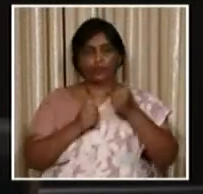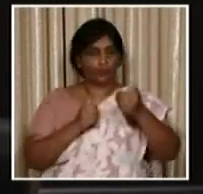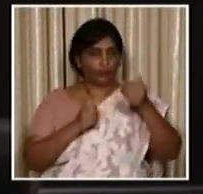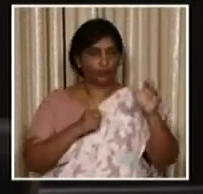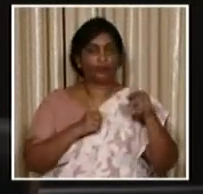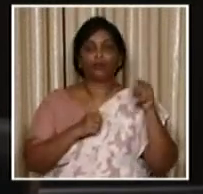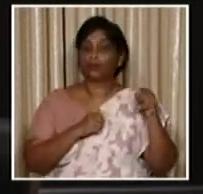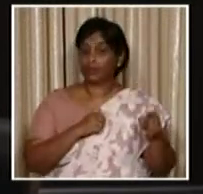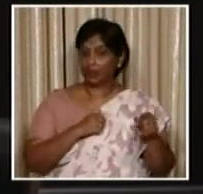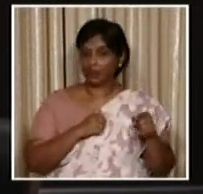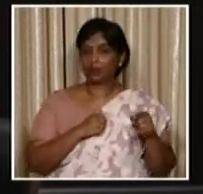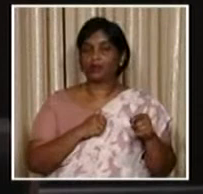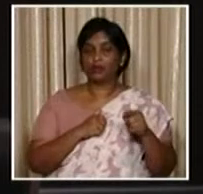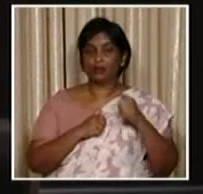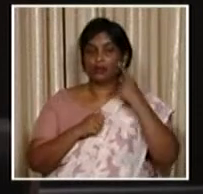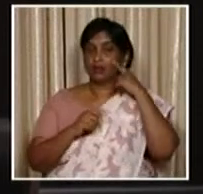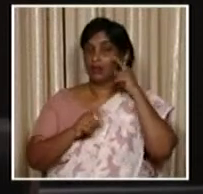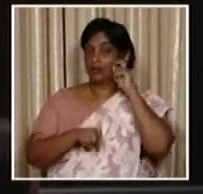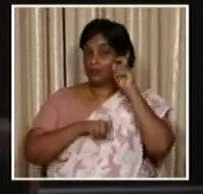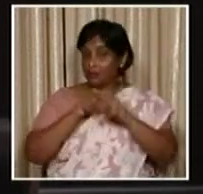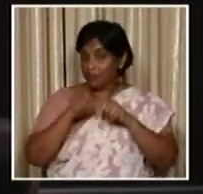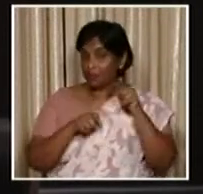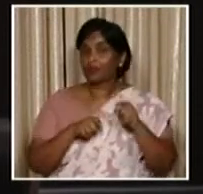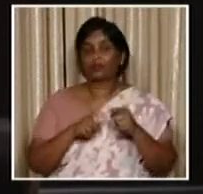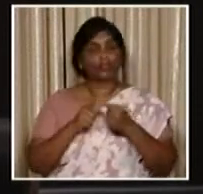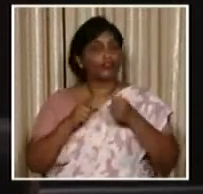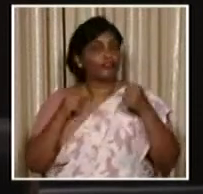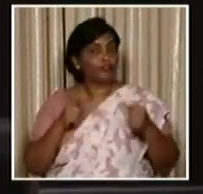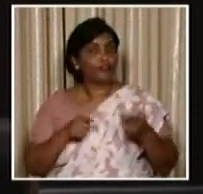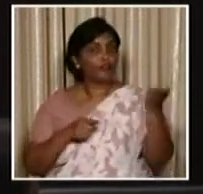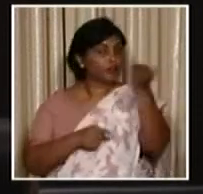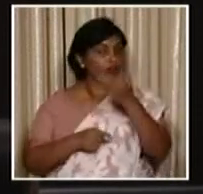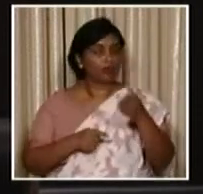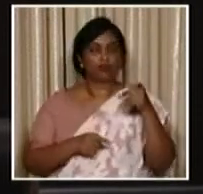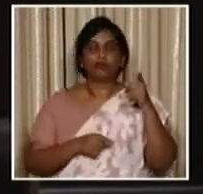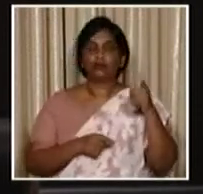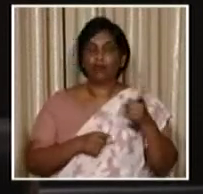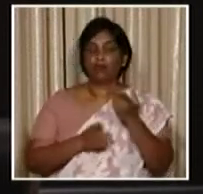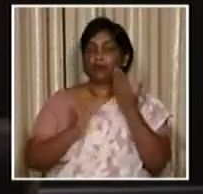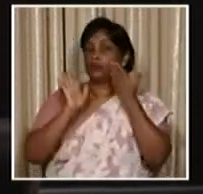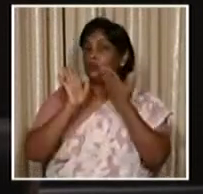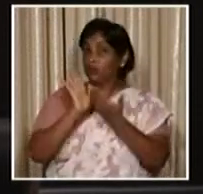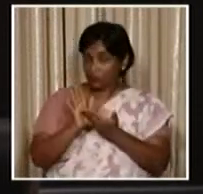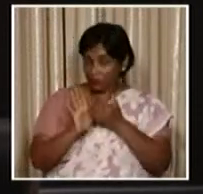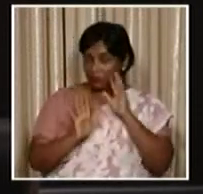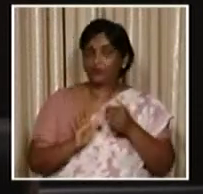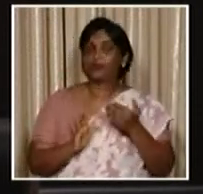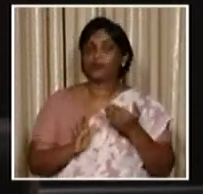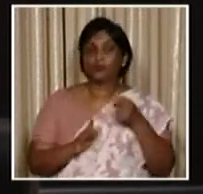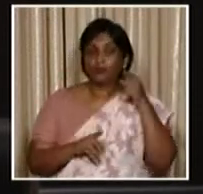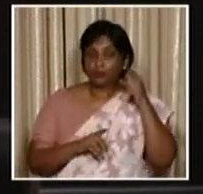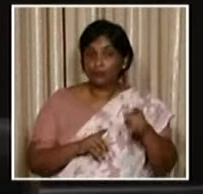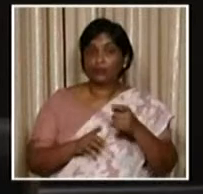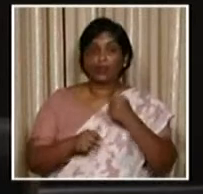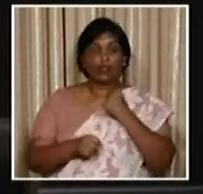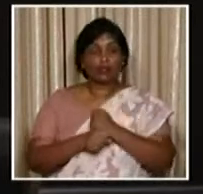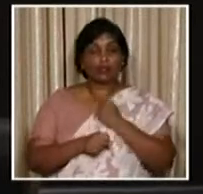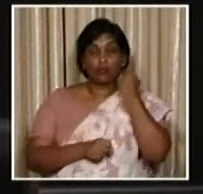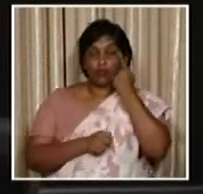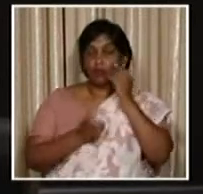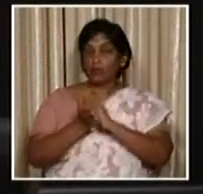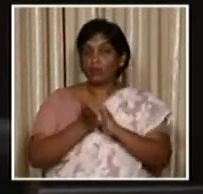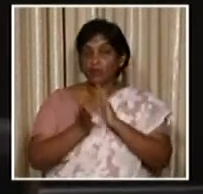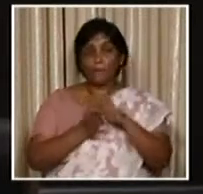යනවා. ඒ කරන ගනුදෙනුව විපක්ෂයේ ඉන්න ඔබ තමුන්නාන්සලා හුවා දක්වන්න හදන්නේ ඒ රාජ්‍ය බුද්ධි